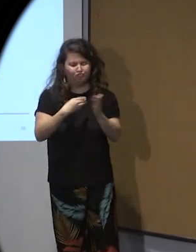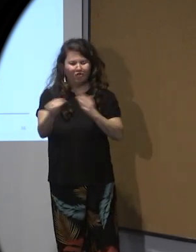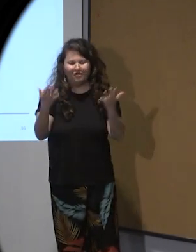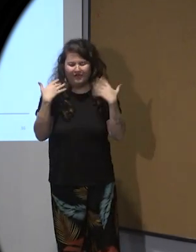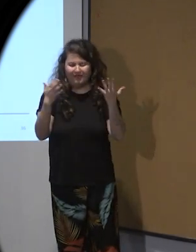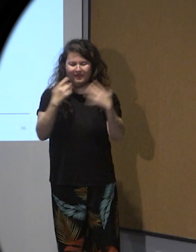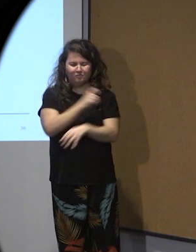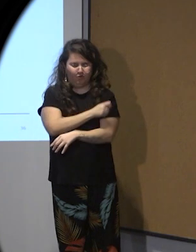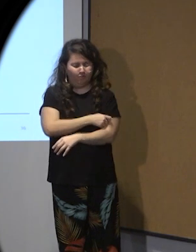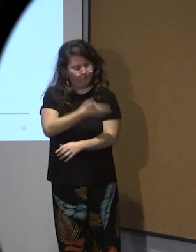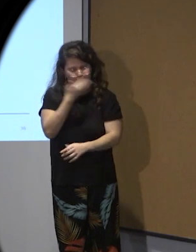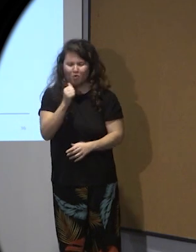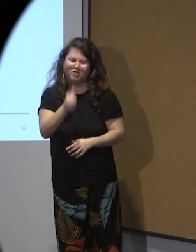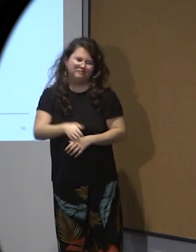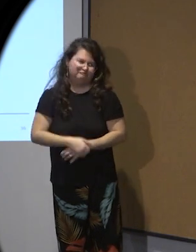Mm. Ok. Il